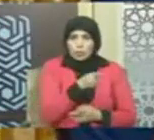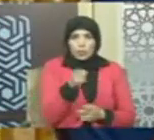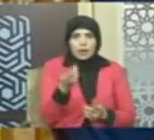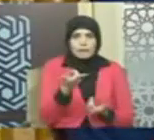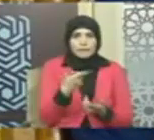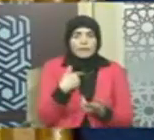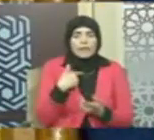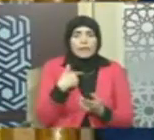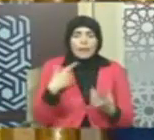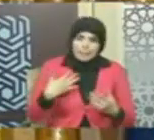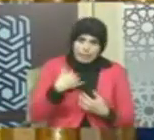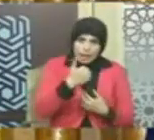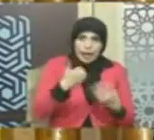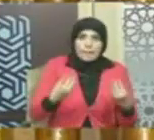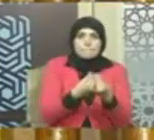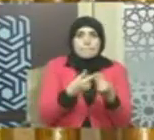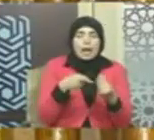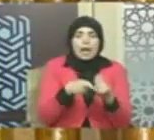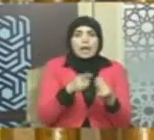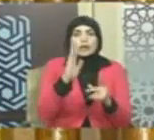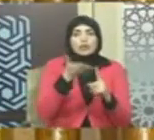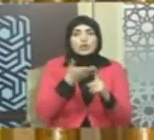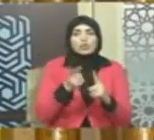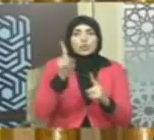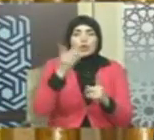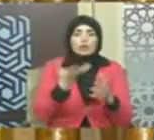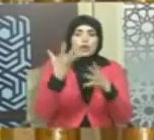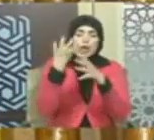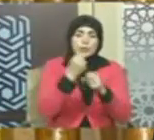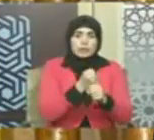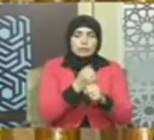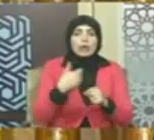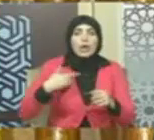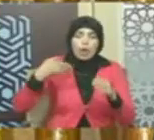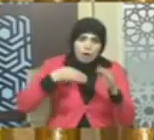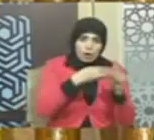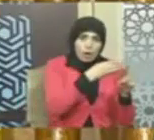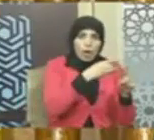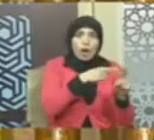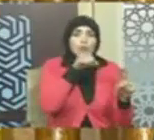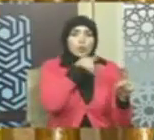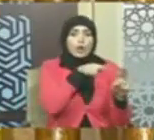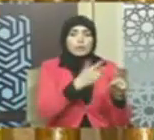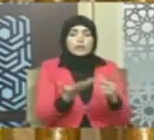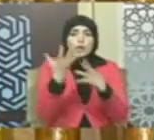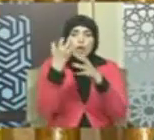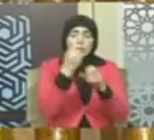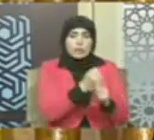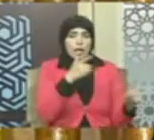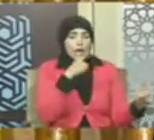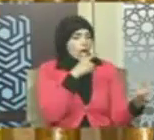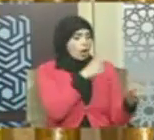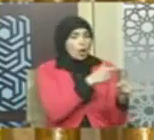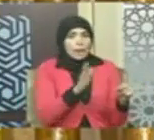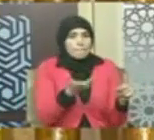معي إلى رسول الله صلى الله عليه وسلم. ذهب إلى سيدنا رسول الله قال: ما